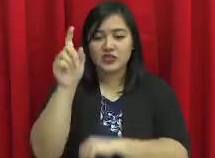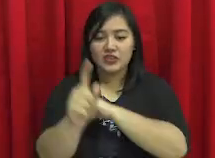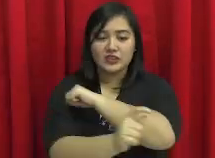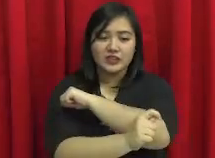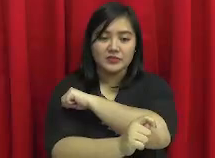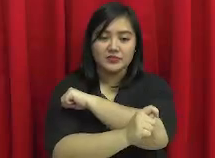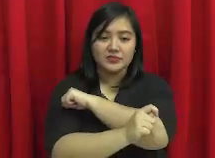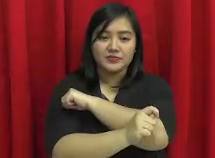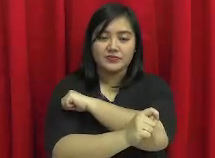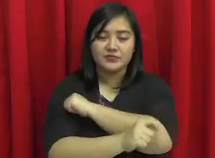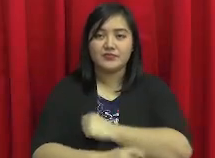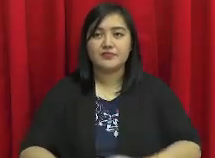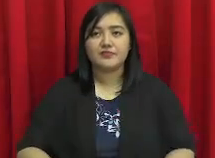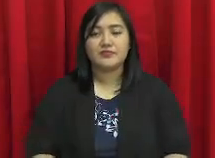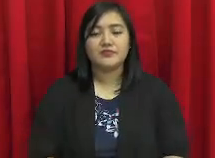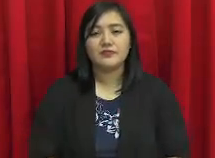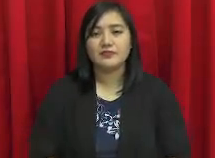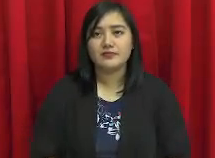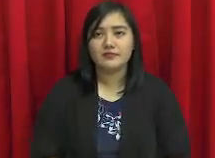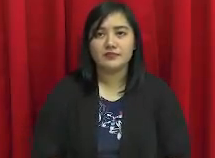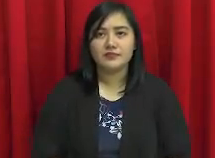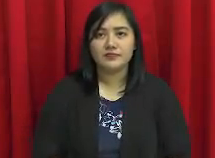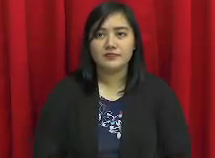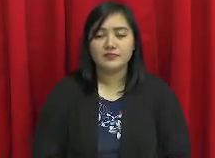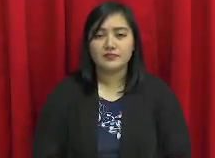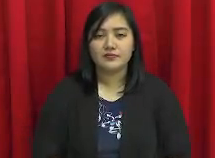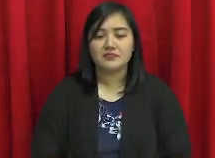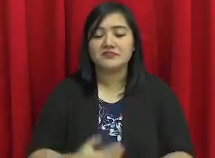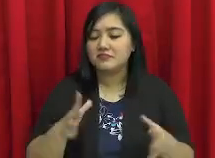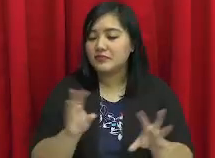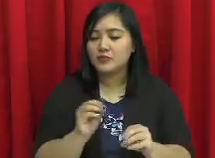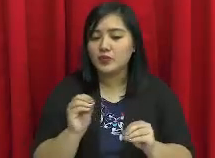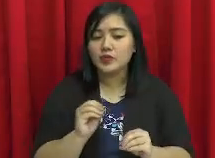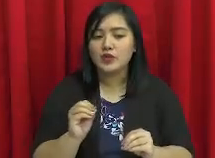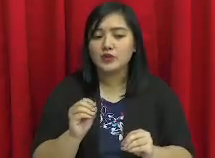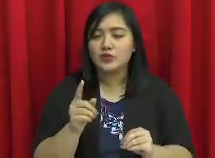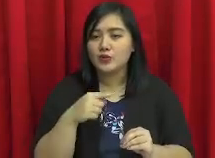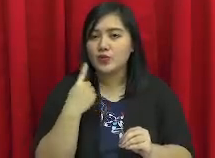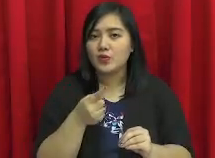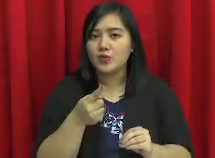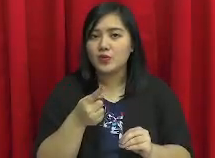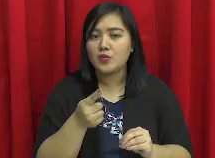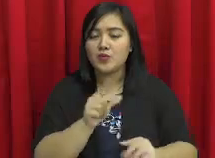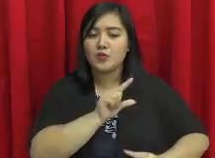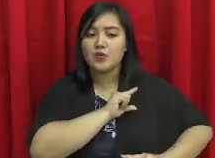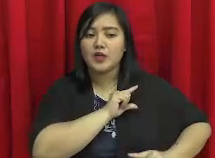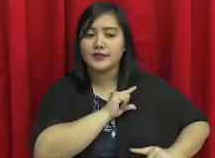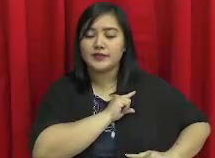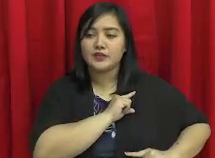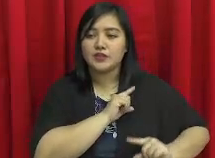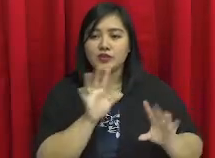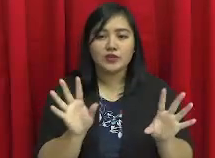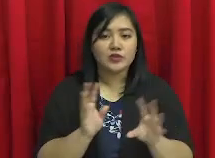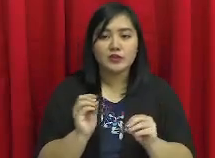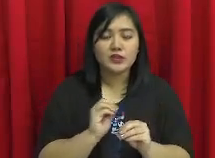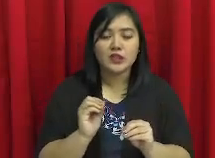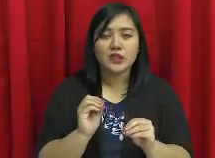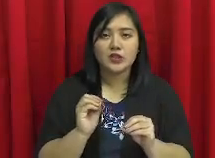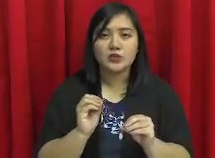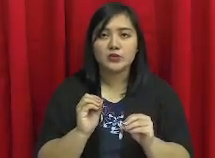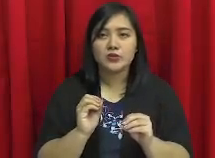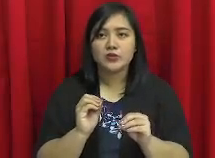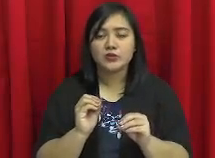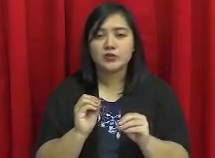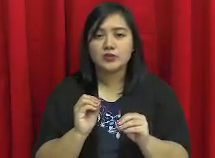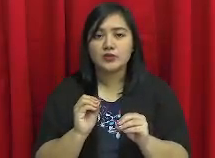kita niyo po ha, walang nag-guard, walang nag-watch over Eve, and then